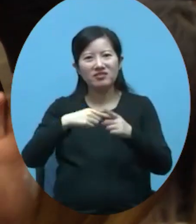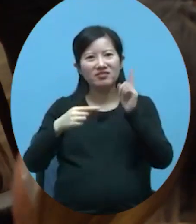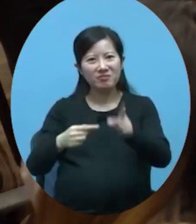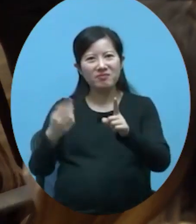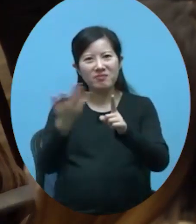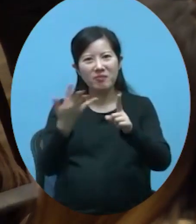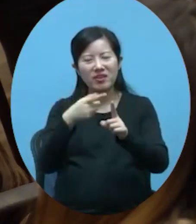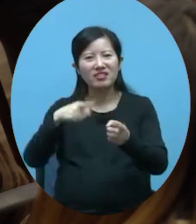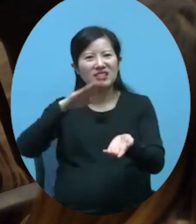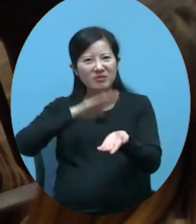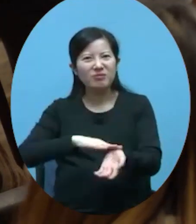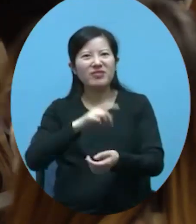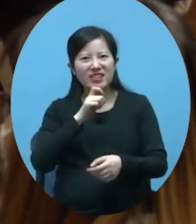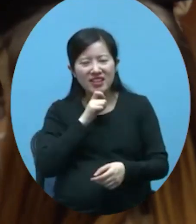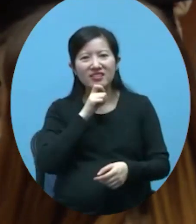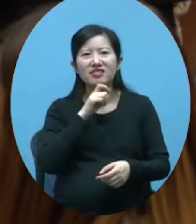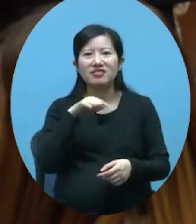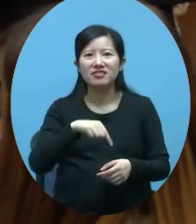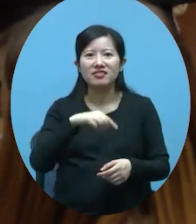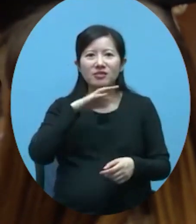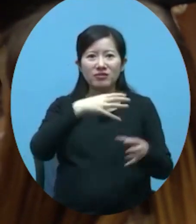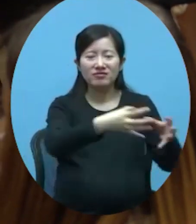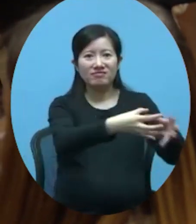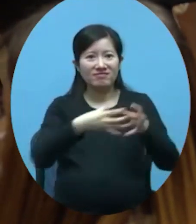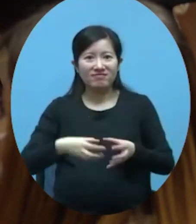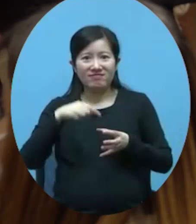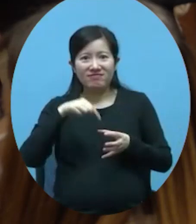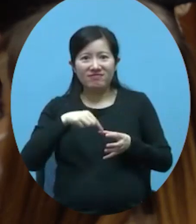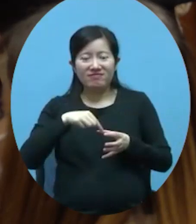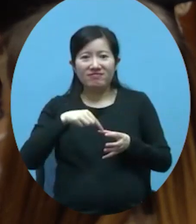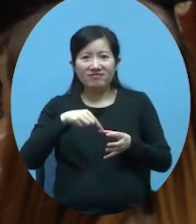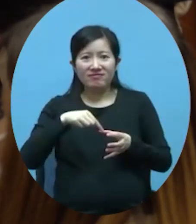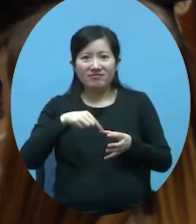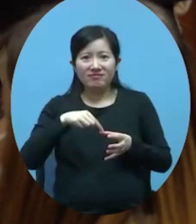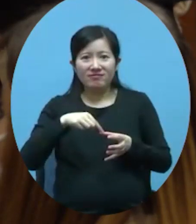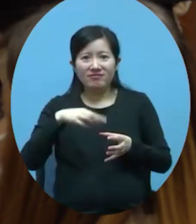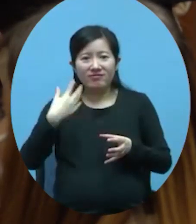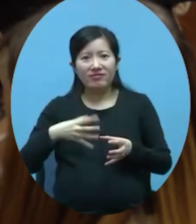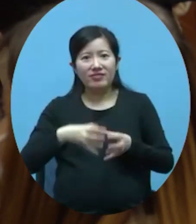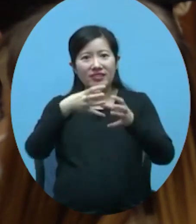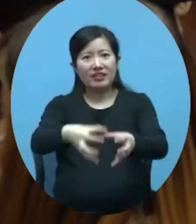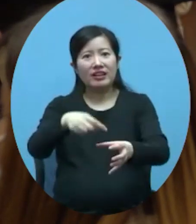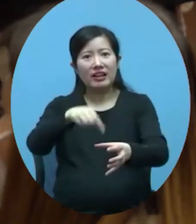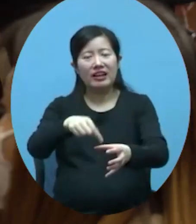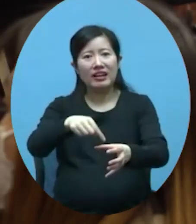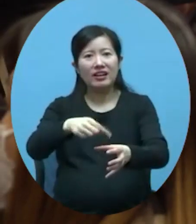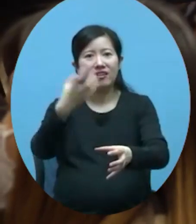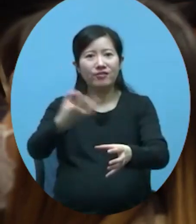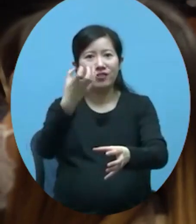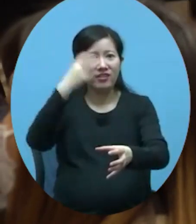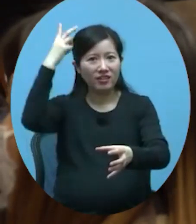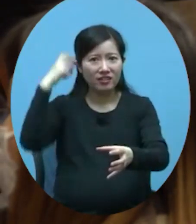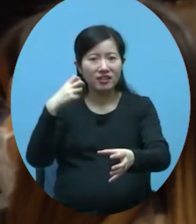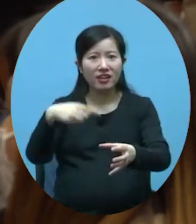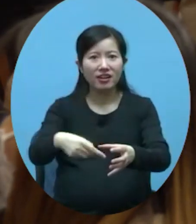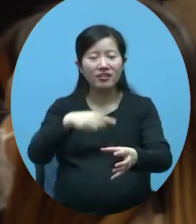的但這一班人可能之後都會去火炭進陽村那邊其實擔不擔心如果真的